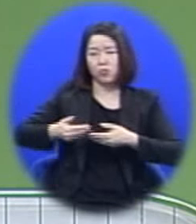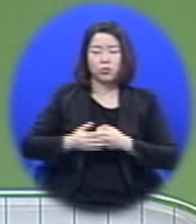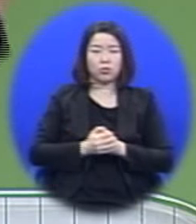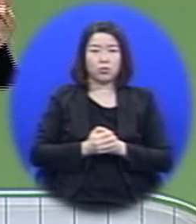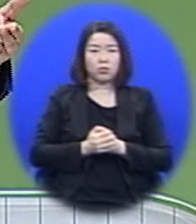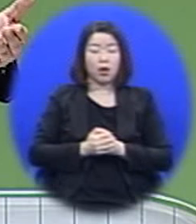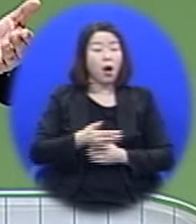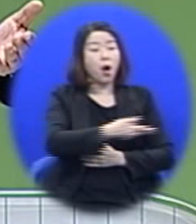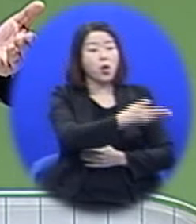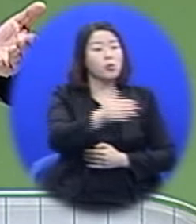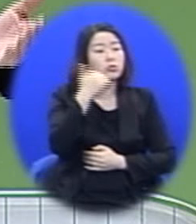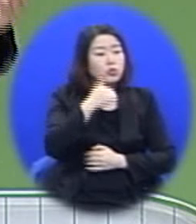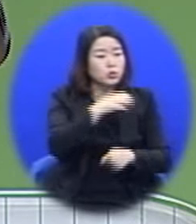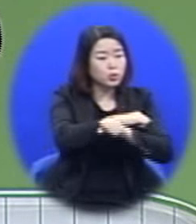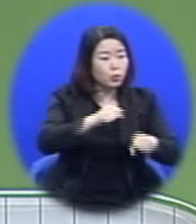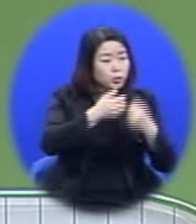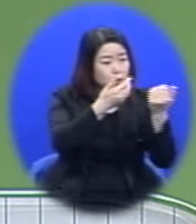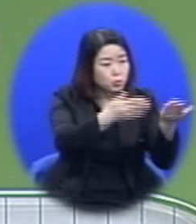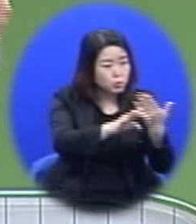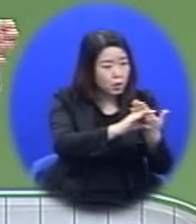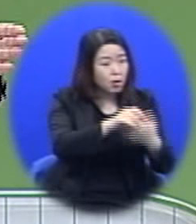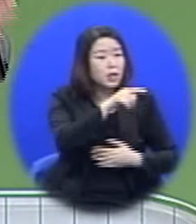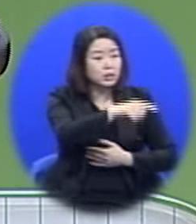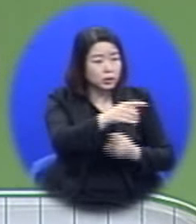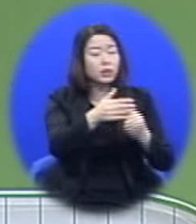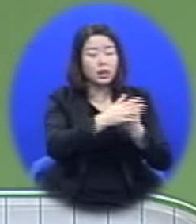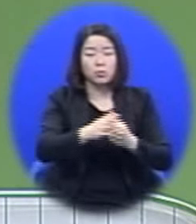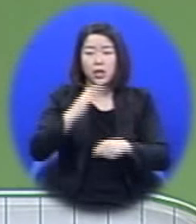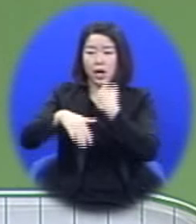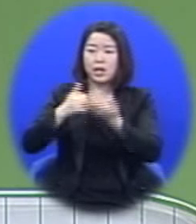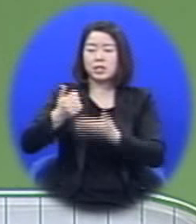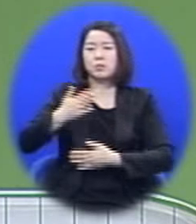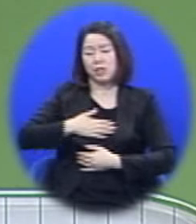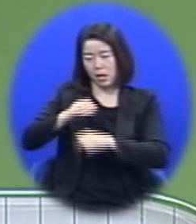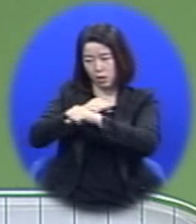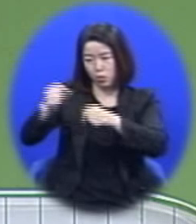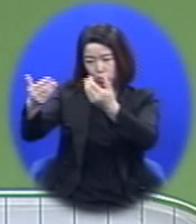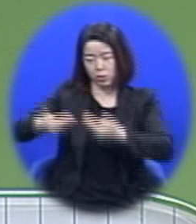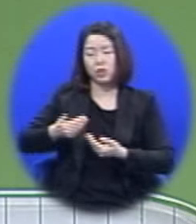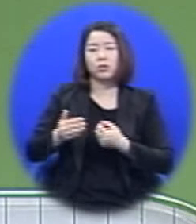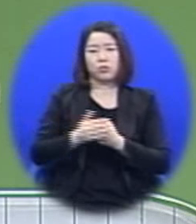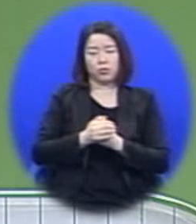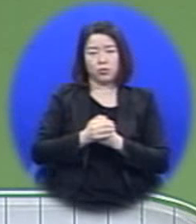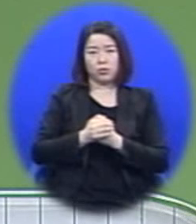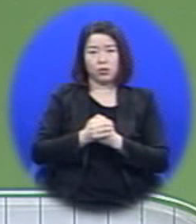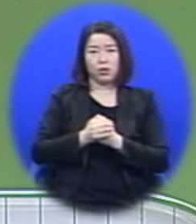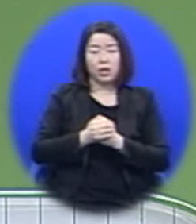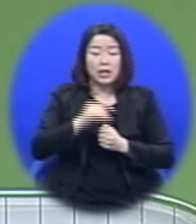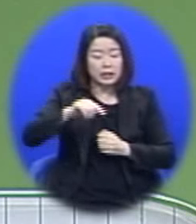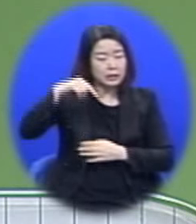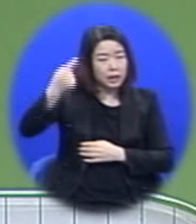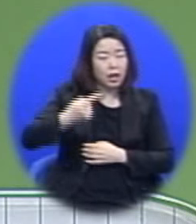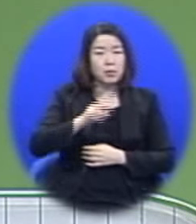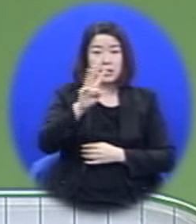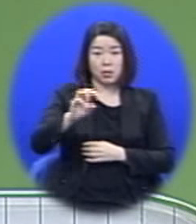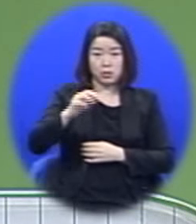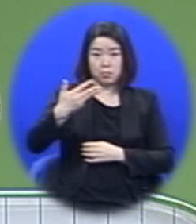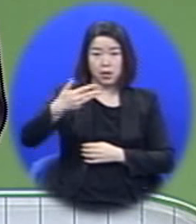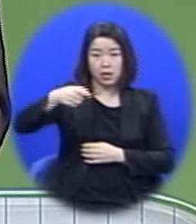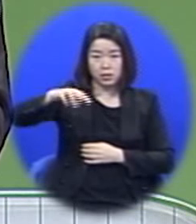여러분이 누구를 용서하면 하나님이 그 용서한 것으로 여러분을 용서하신다. 그 다음에 38절에